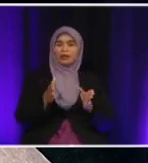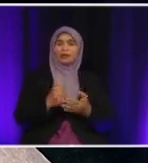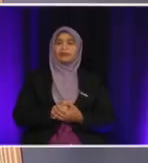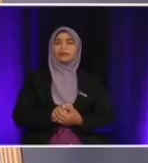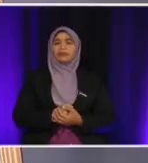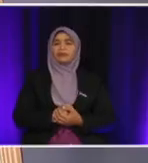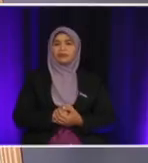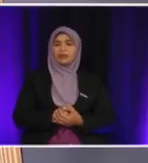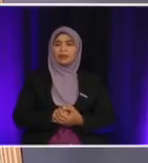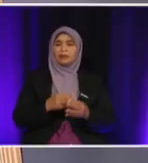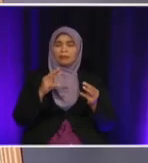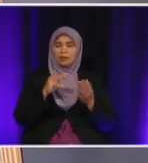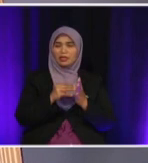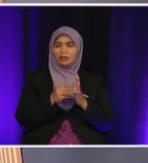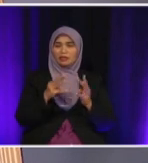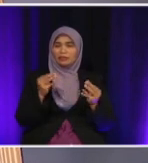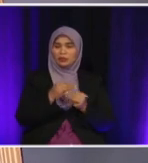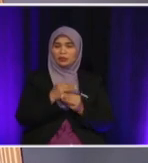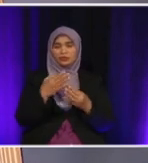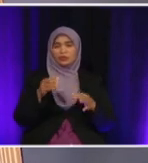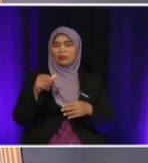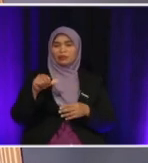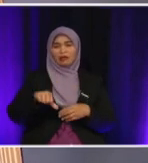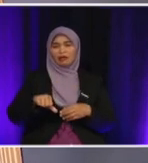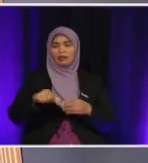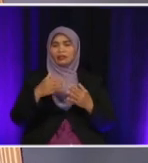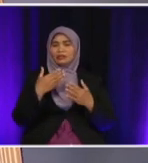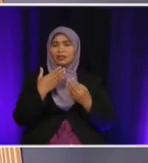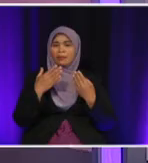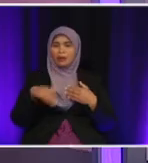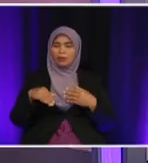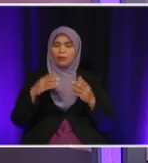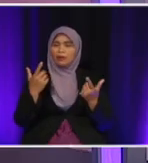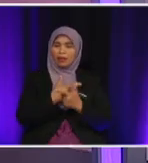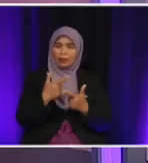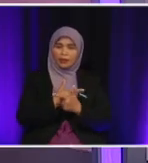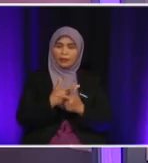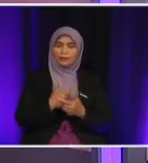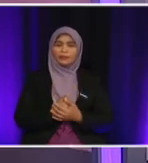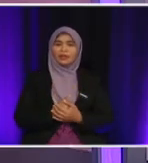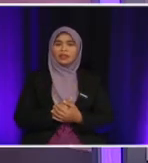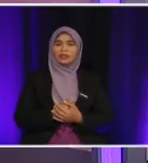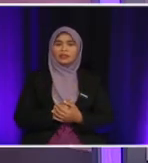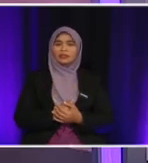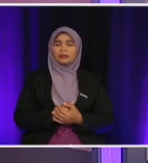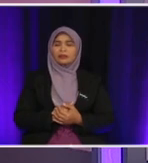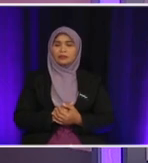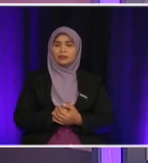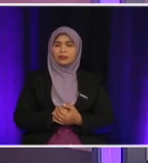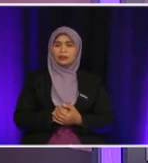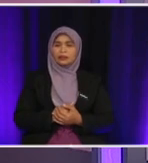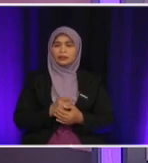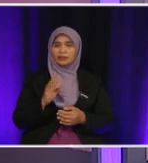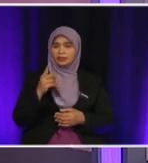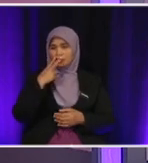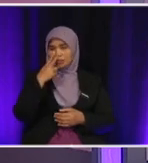jadi musuh telah kalah sebelum berperang dan dapat mengelakkan hal ini dapat mengelakkan pertumpahan darah jum